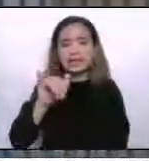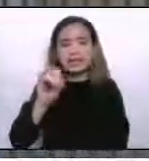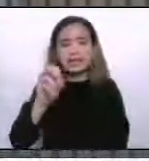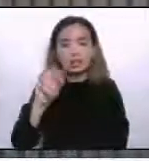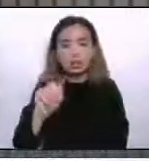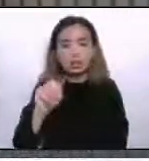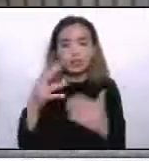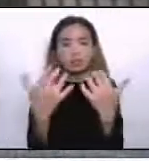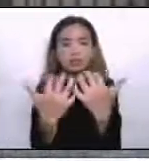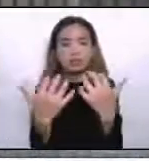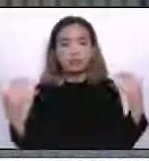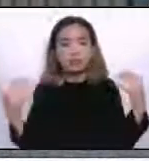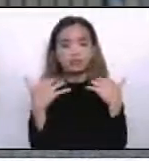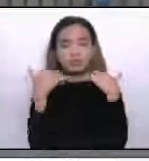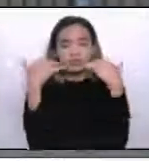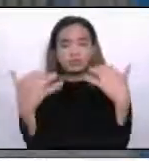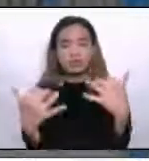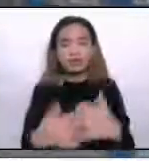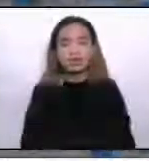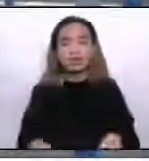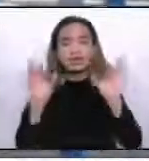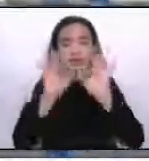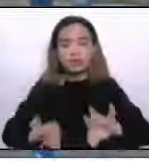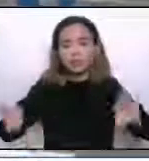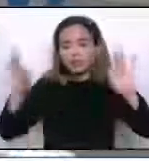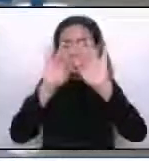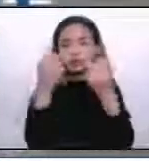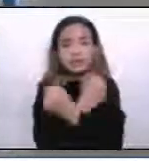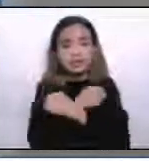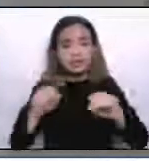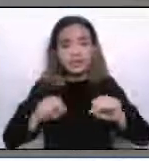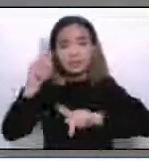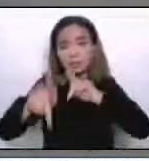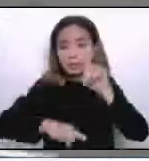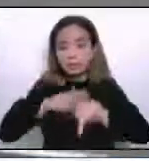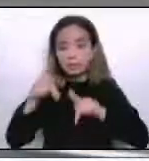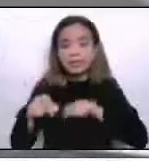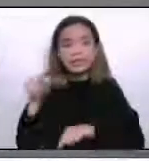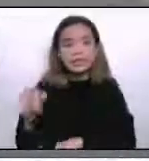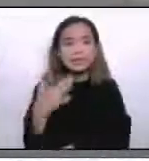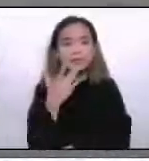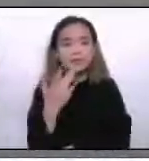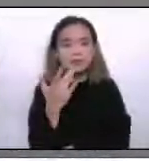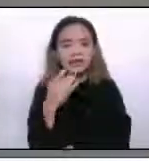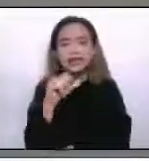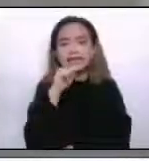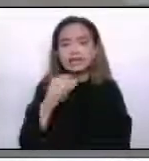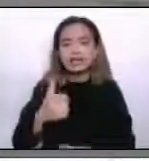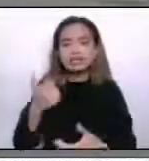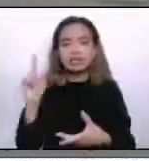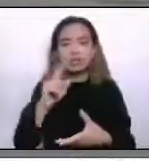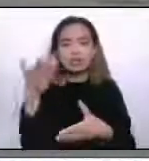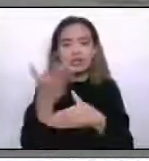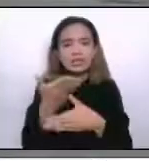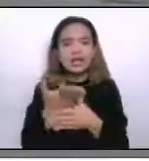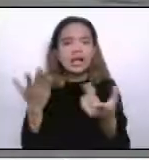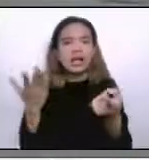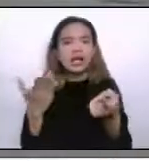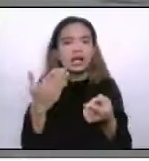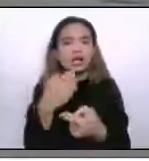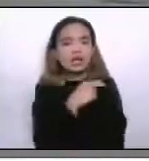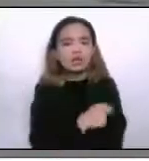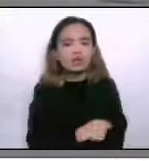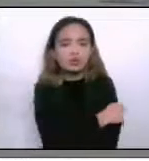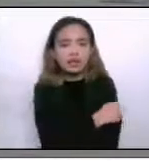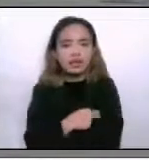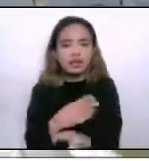ang kapakanan ng taong bayan. Kaya naman, mas pinili nilang hindi makaabala sa medical care na ibinibigay dito sa Quirino